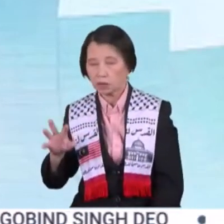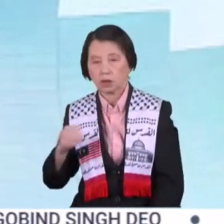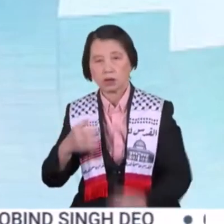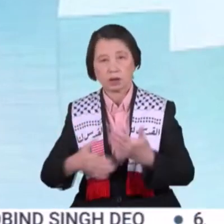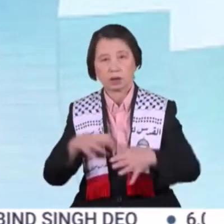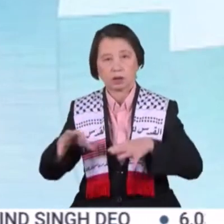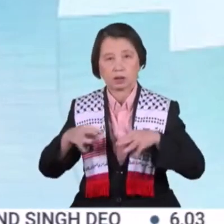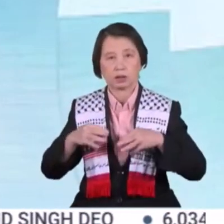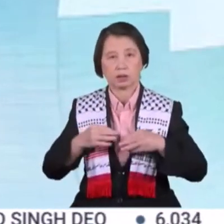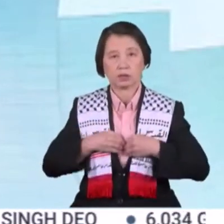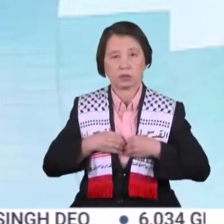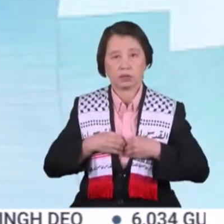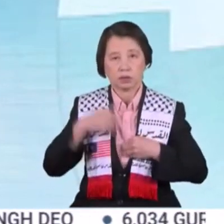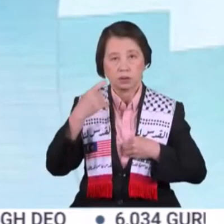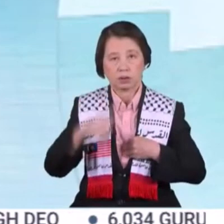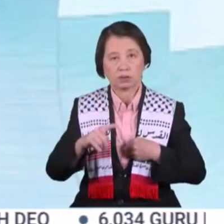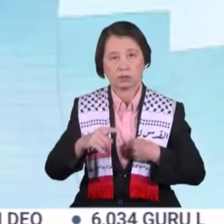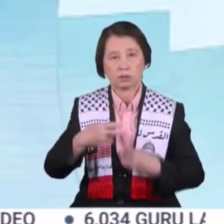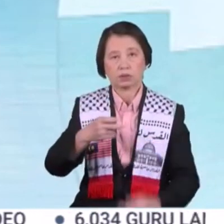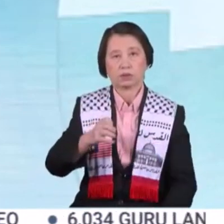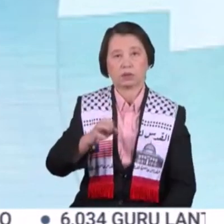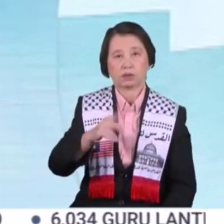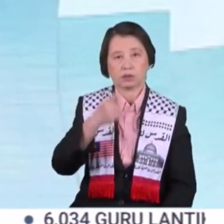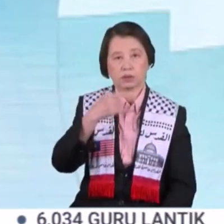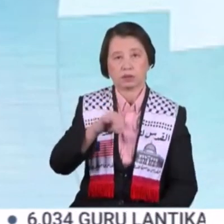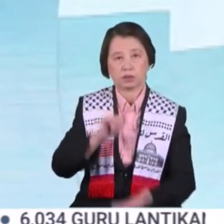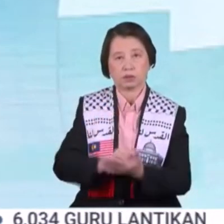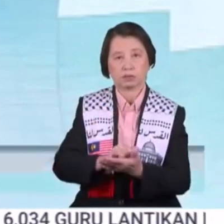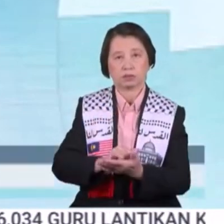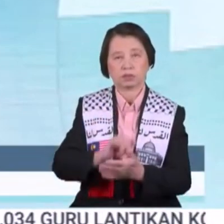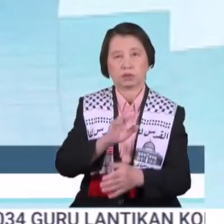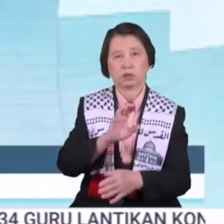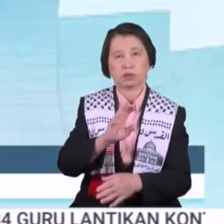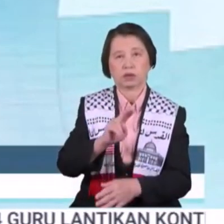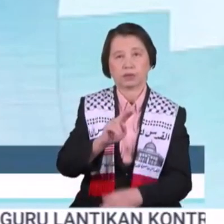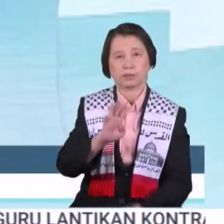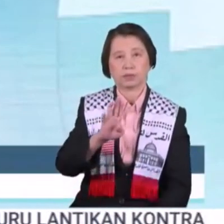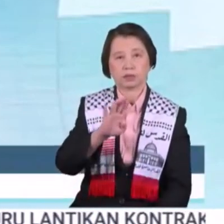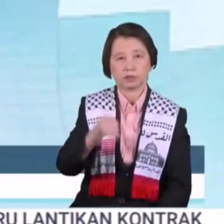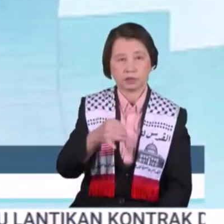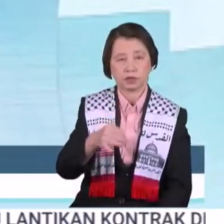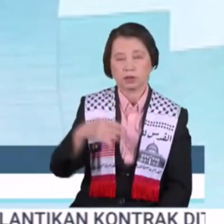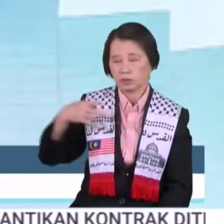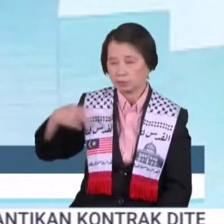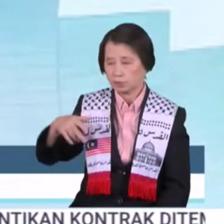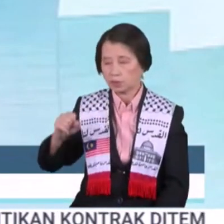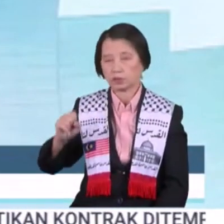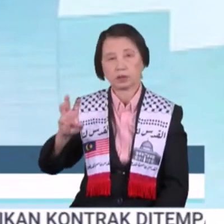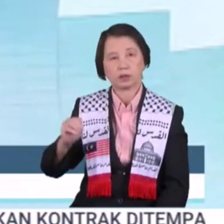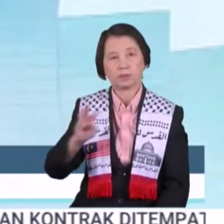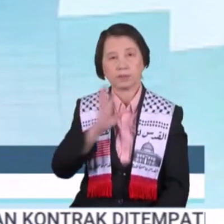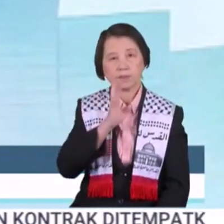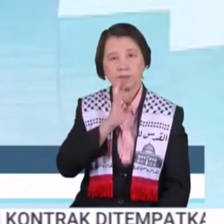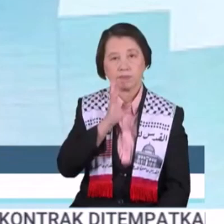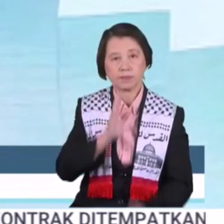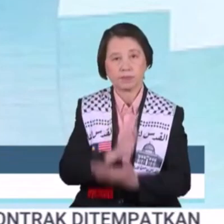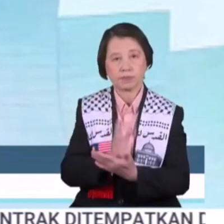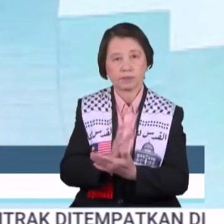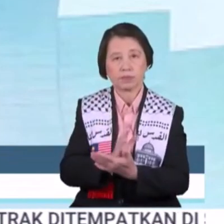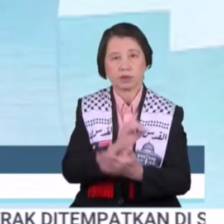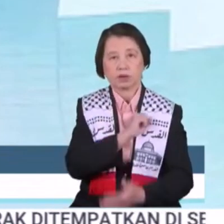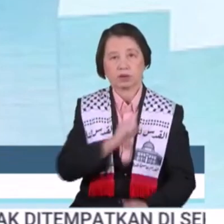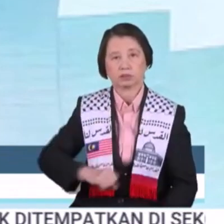penerimaan rumput hybrid bagi Stadium Nasional Bukit Jalil SNBJ. PSM dalam kenyataan maklumkan ia susulan pemangku Sultan